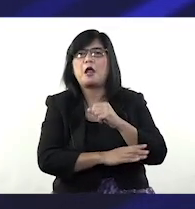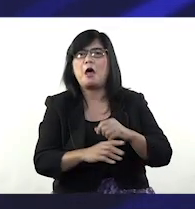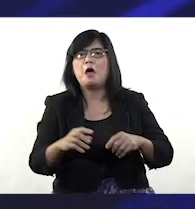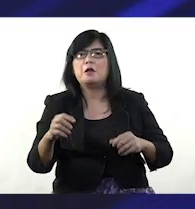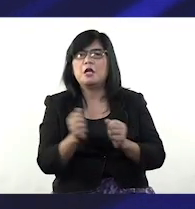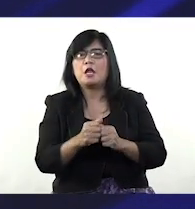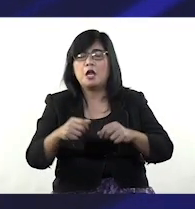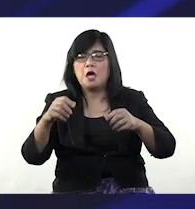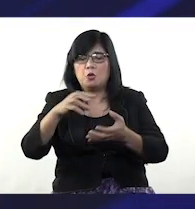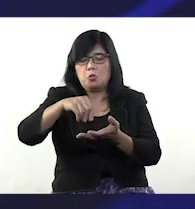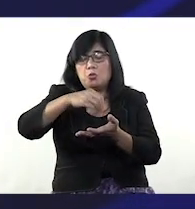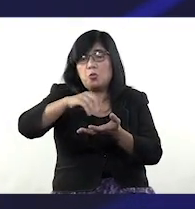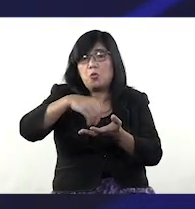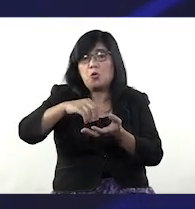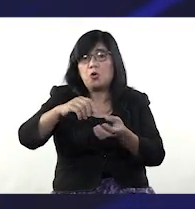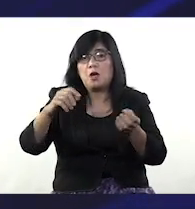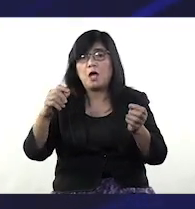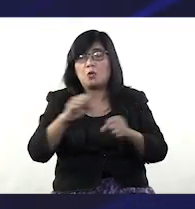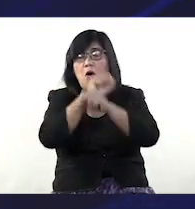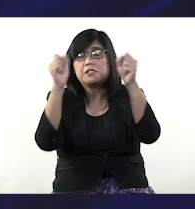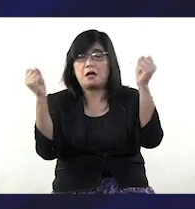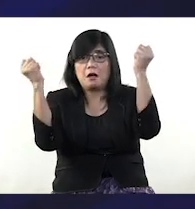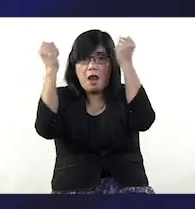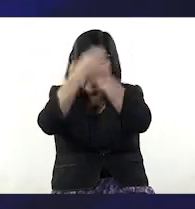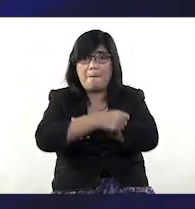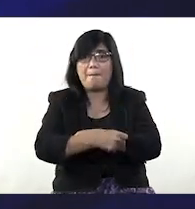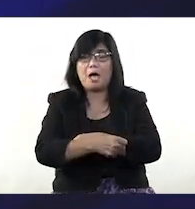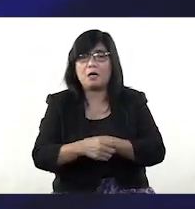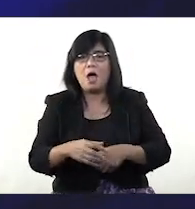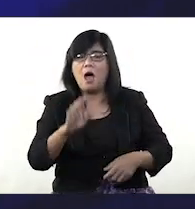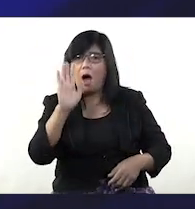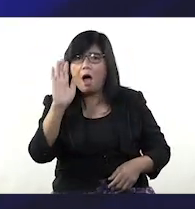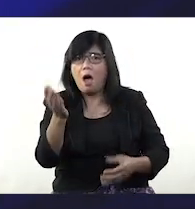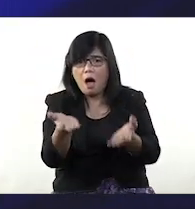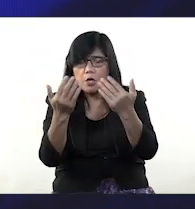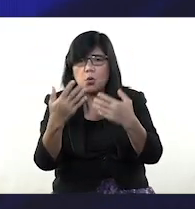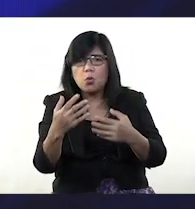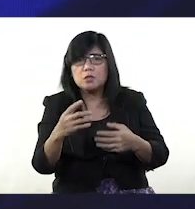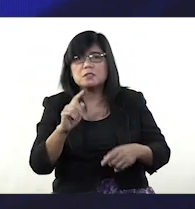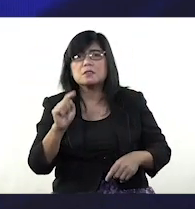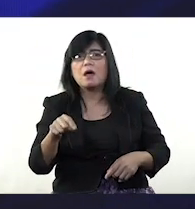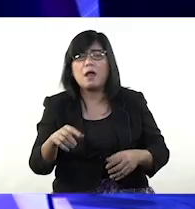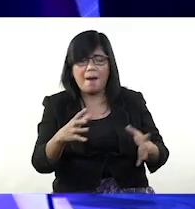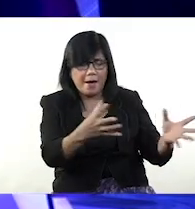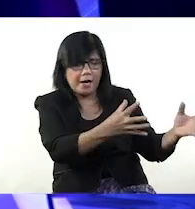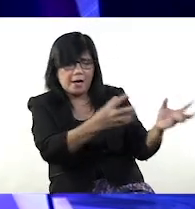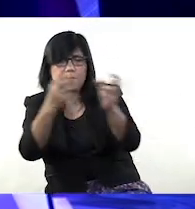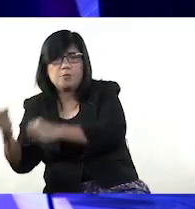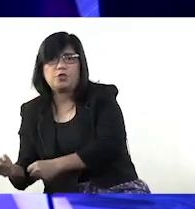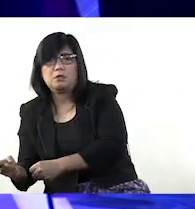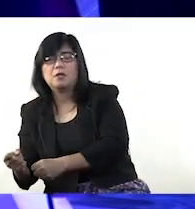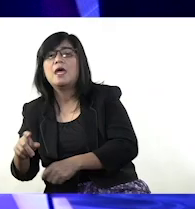Paranormal dan kuasa-kuasa kegelapan tapi hari ini saya mau bilang Mari rebut kembali Hai aku harus